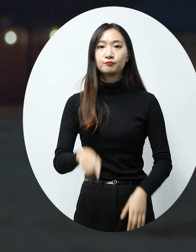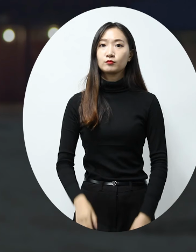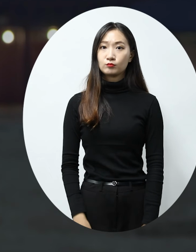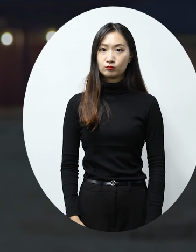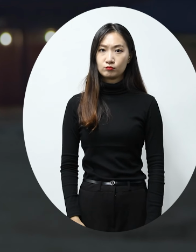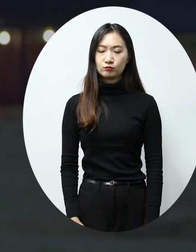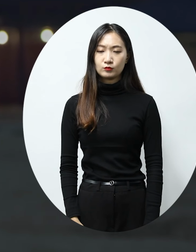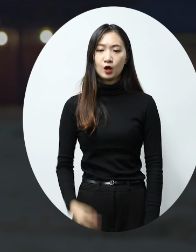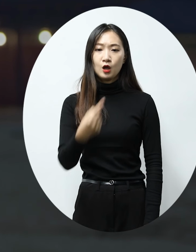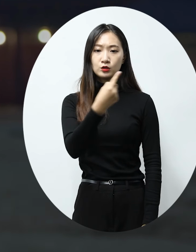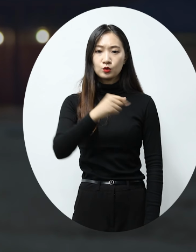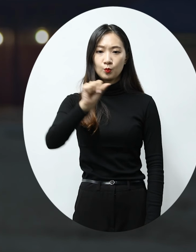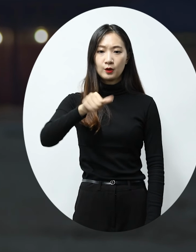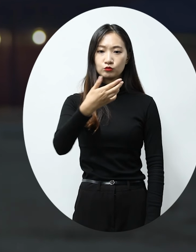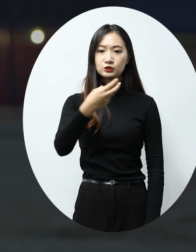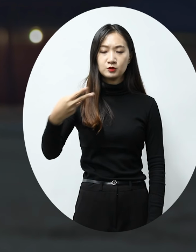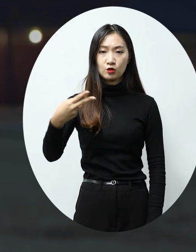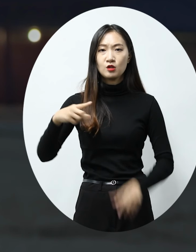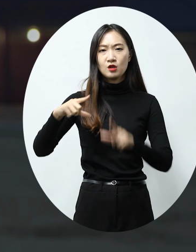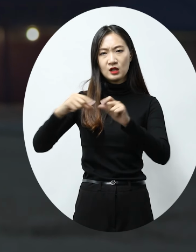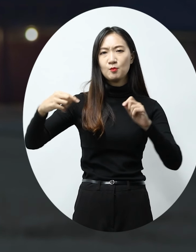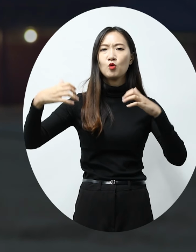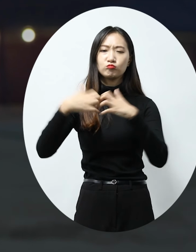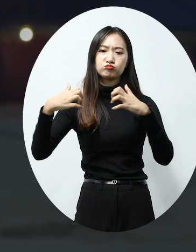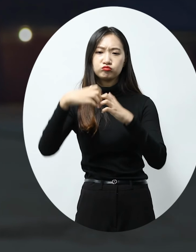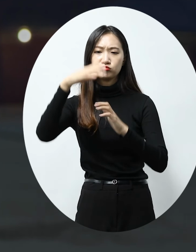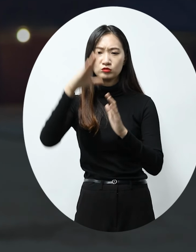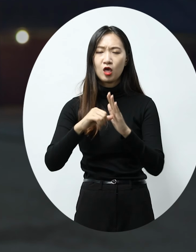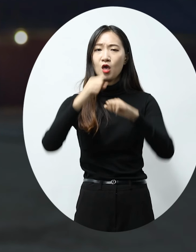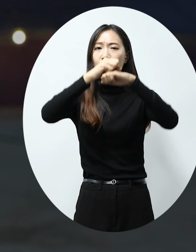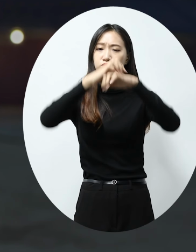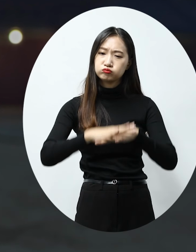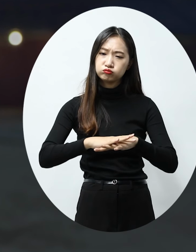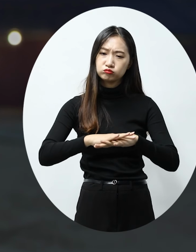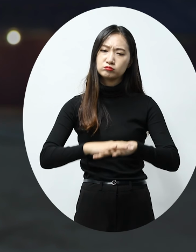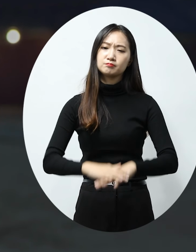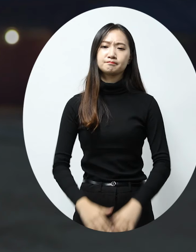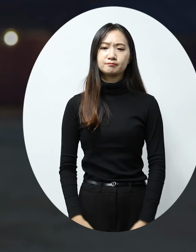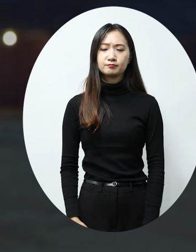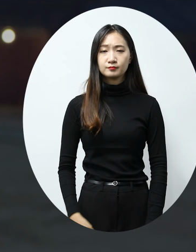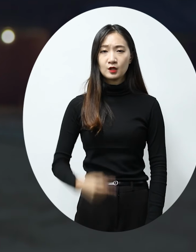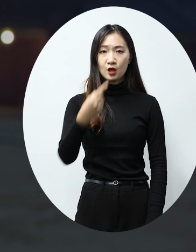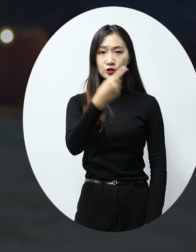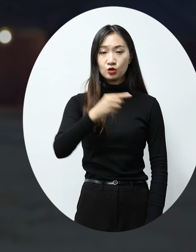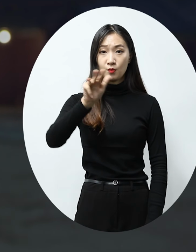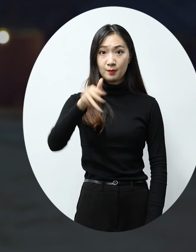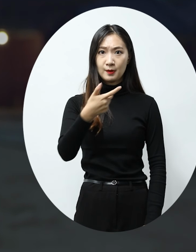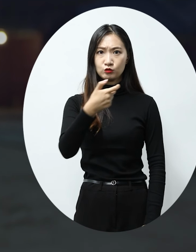곳이었는데 1592년 임진왜란 때 소실되었다가